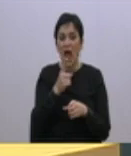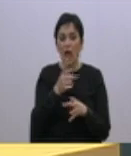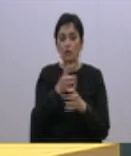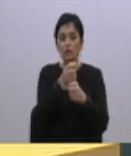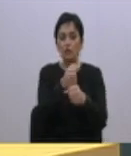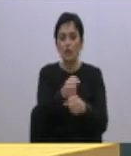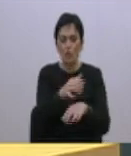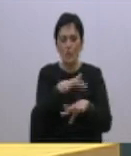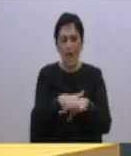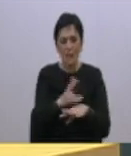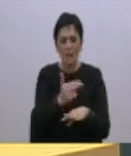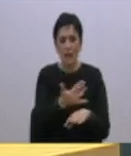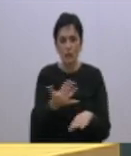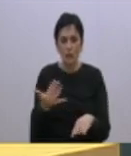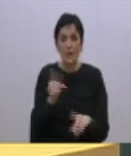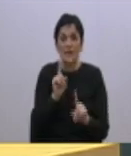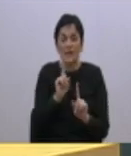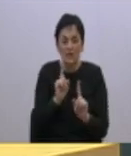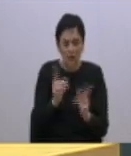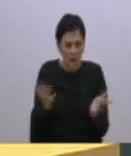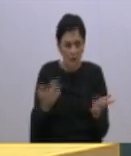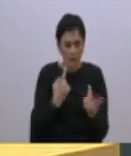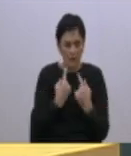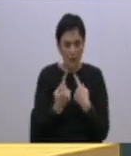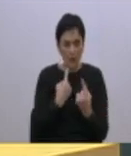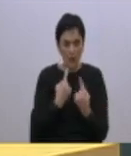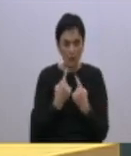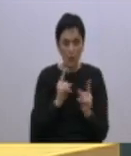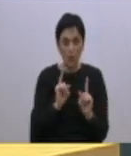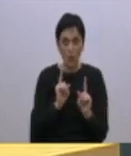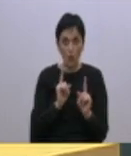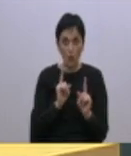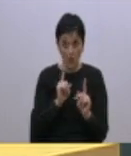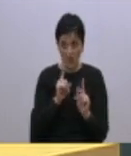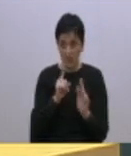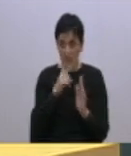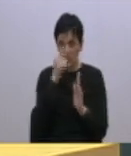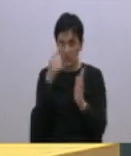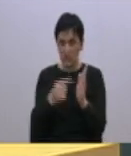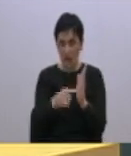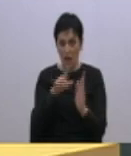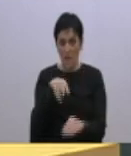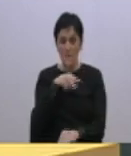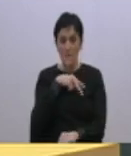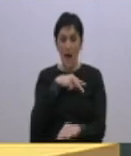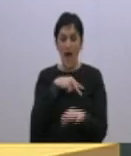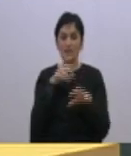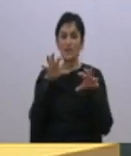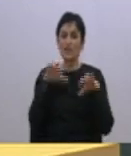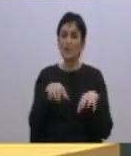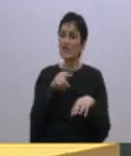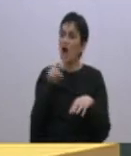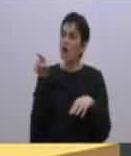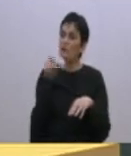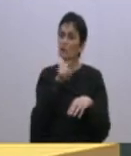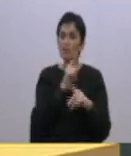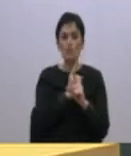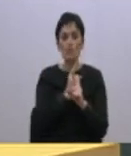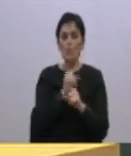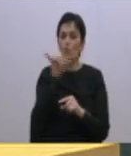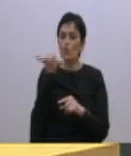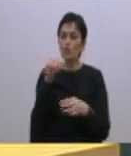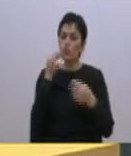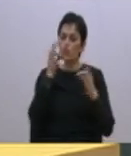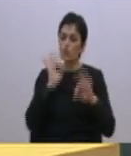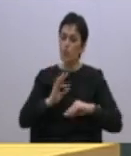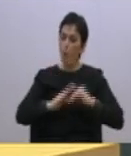ასე შემდეგ. ხალხო, რაზე ვლაპარაკობთ? დავსვათ საკითხი, იქნებ პარლამენტის თავმჯდომარის მოადგილეებიდან ვინმეს არა აქვს ეს კომპეტენცია